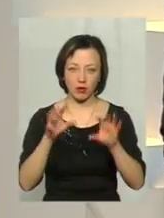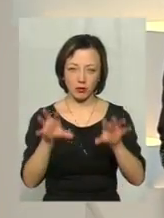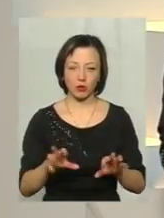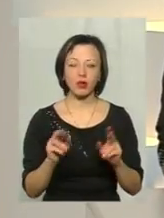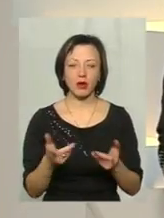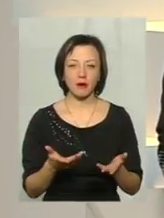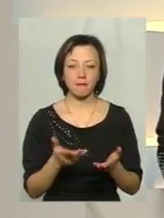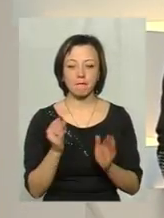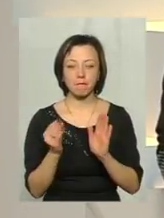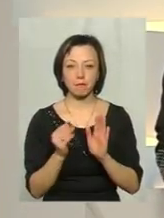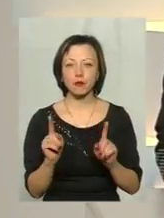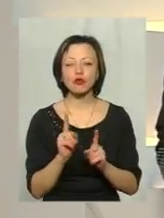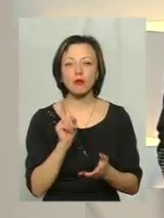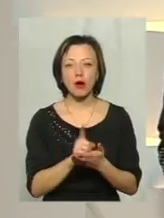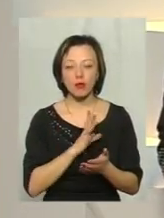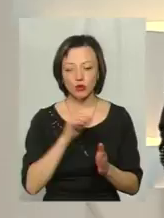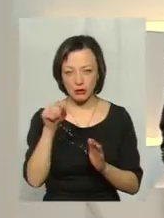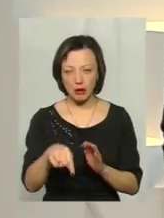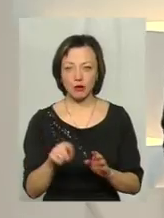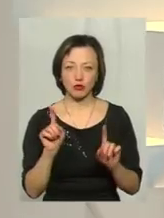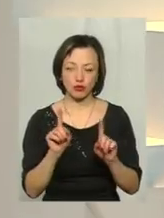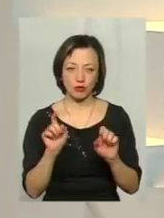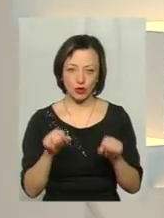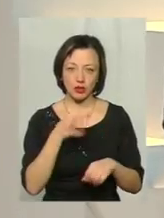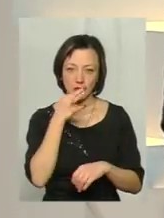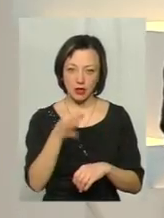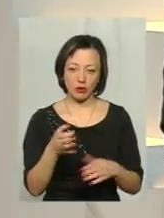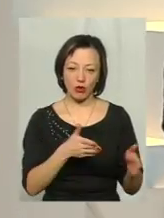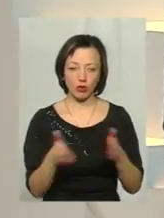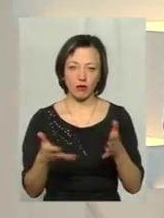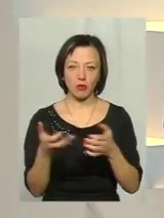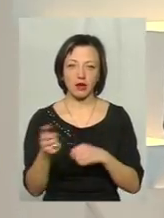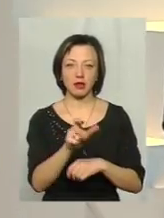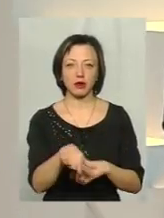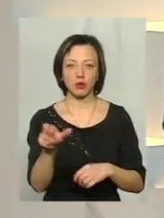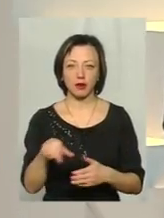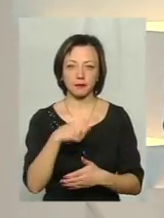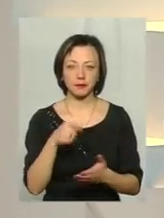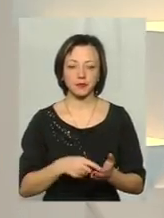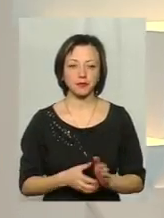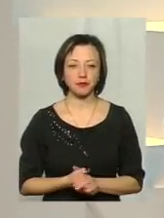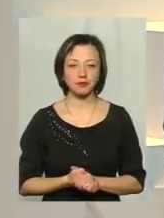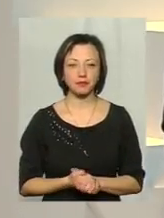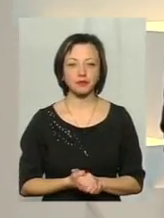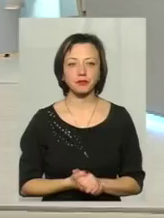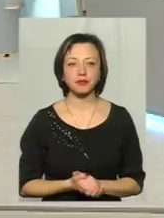звичайному. Чим воно має бути забезпечене, щоб ми могли сказати, що воно готове прийняти людей? Ну, сховищі